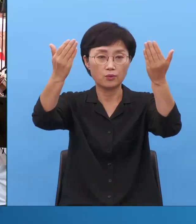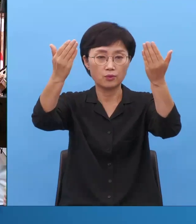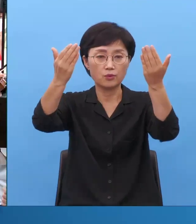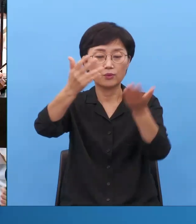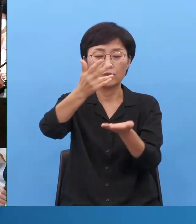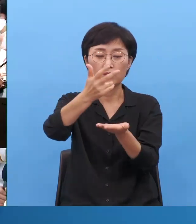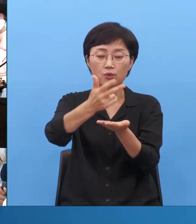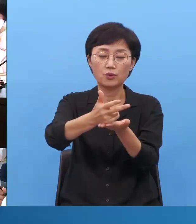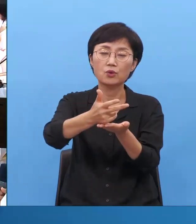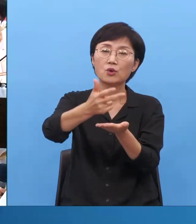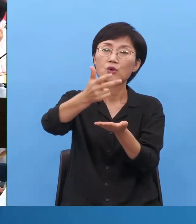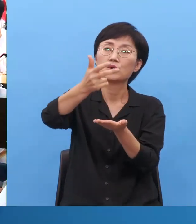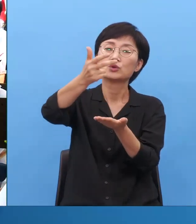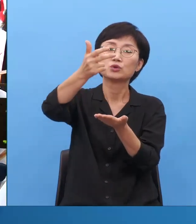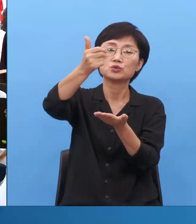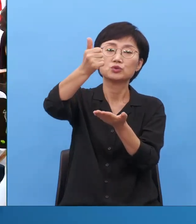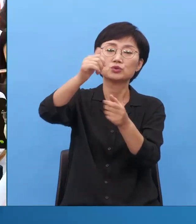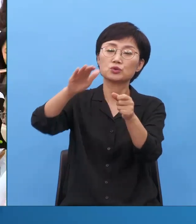찬송하겠네.